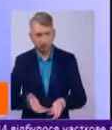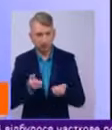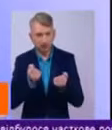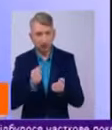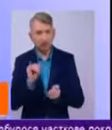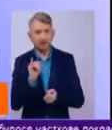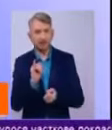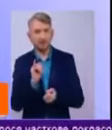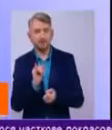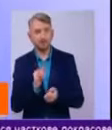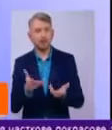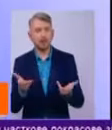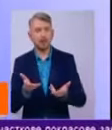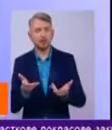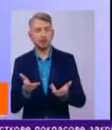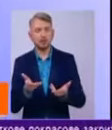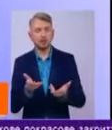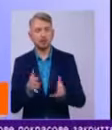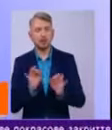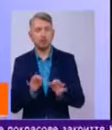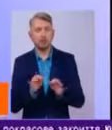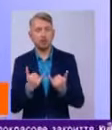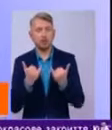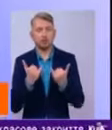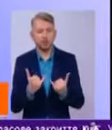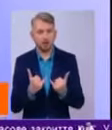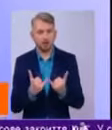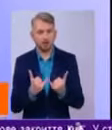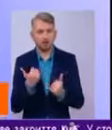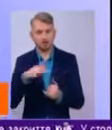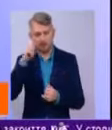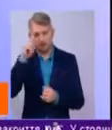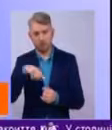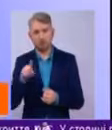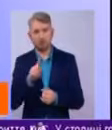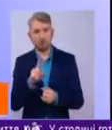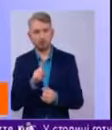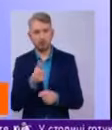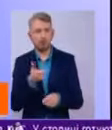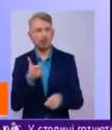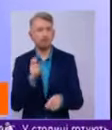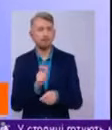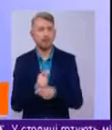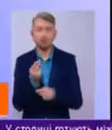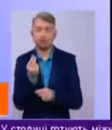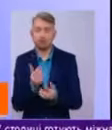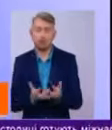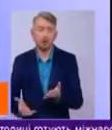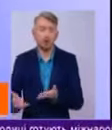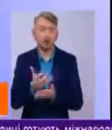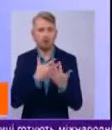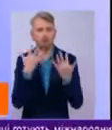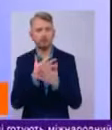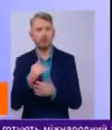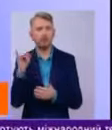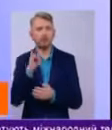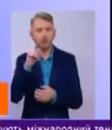і який буквально зараз стало відомо, що став найбільш касовим фільмом в історії